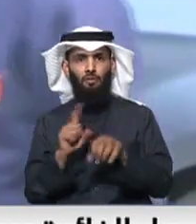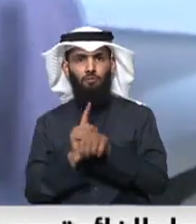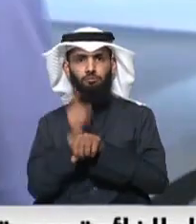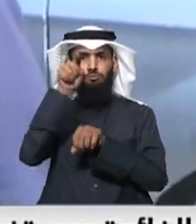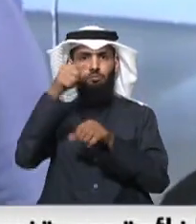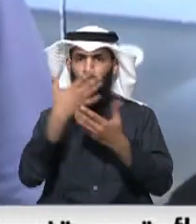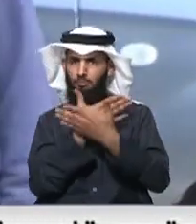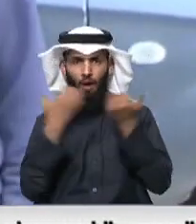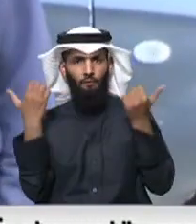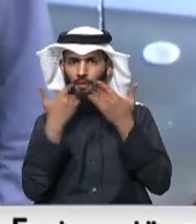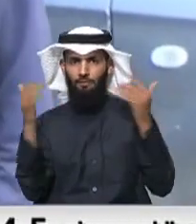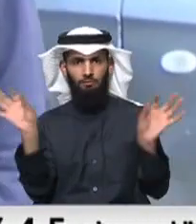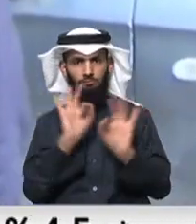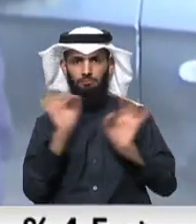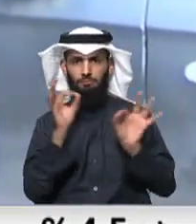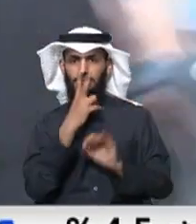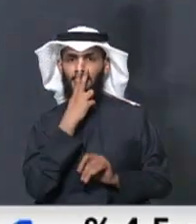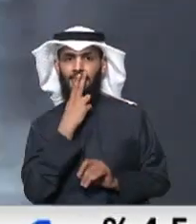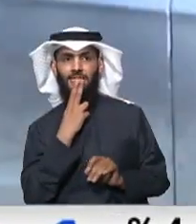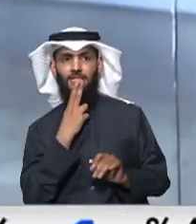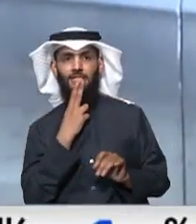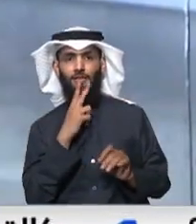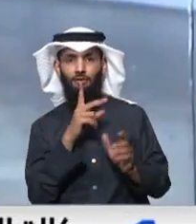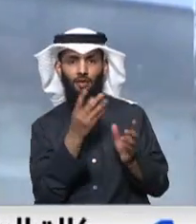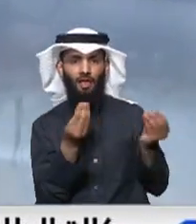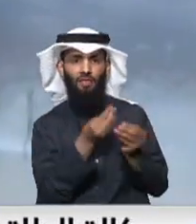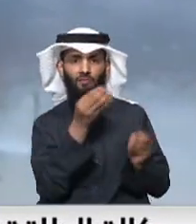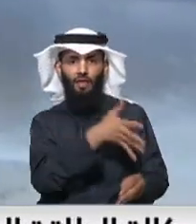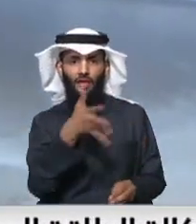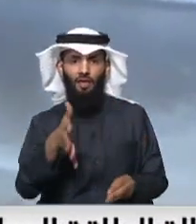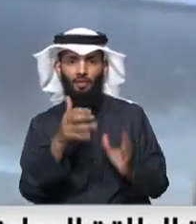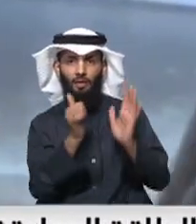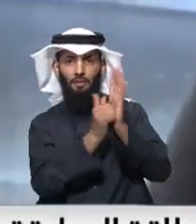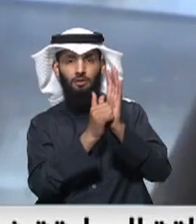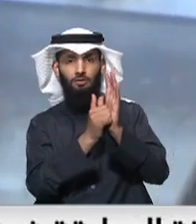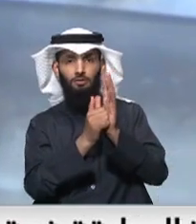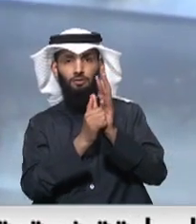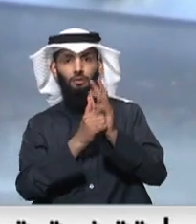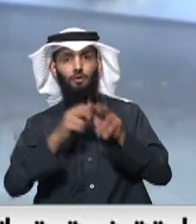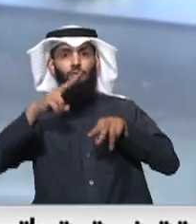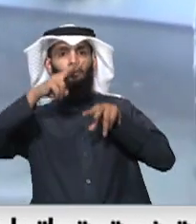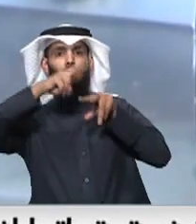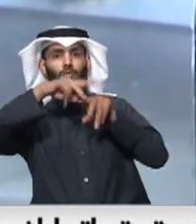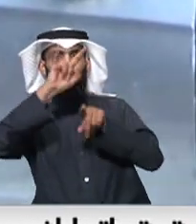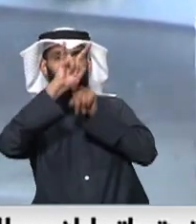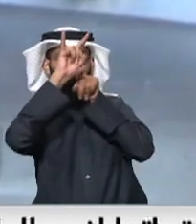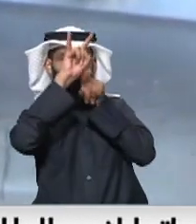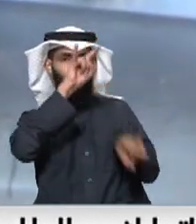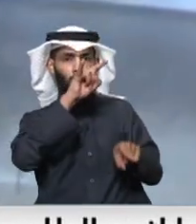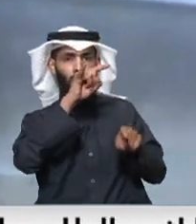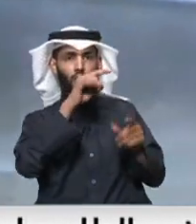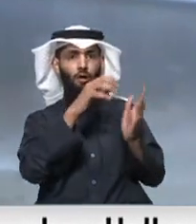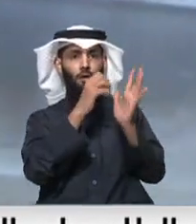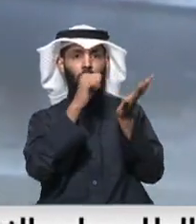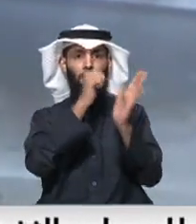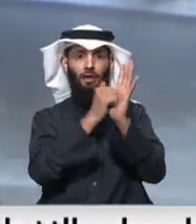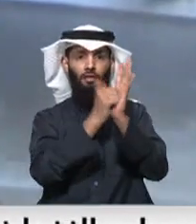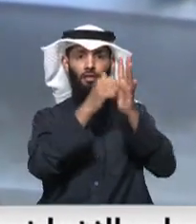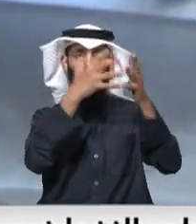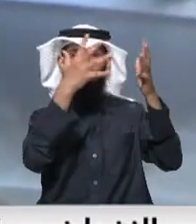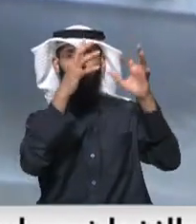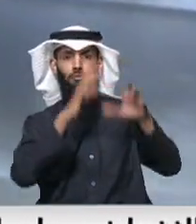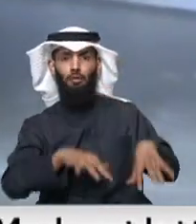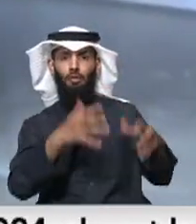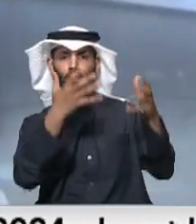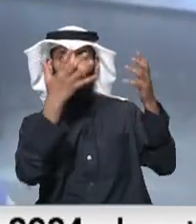شافوا إلا الصاروخ فيهم، نزلوا العمارة كلها عليهم، أشلاء كلهم مخنوقين وكلهم ميتين، أصغار كل واحد